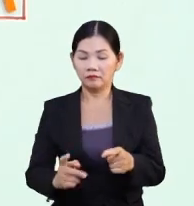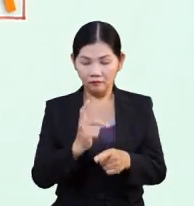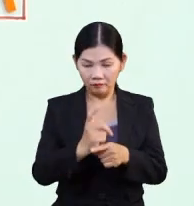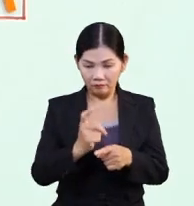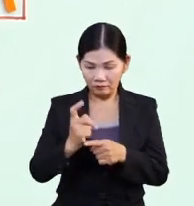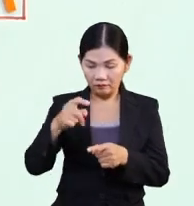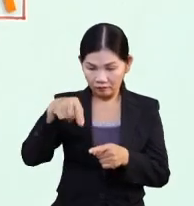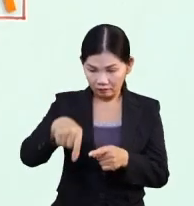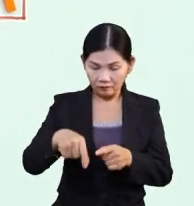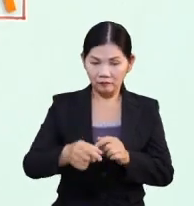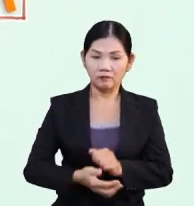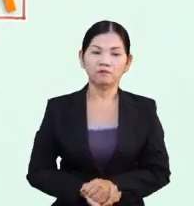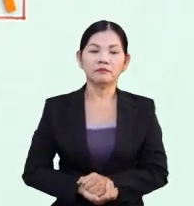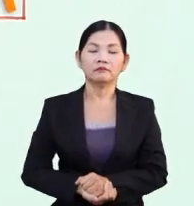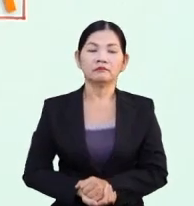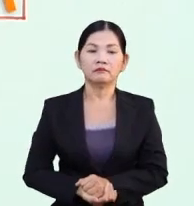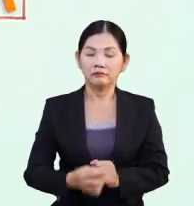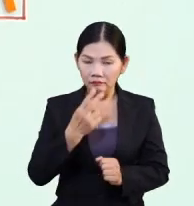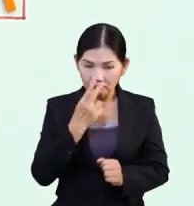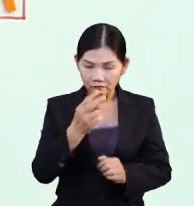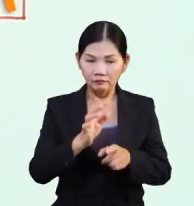ទម្ងន់ប៉ុន្មានគីឡូក្រាម